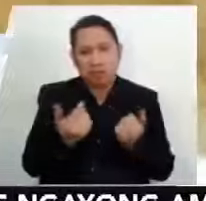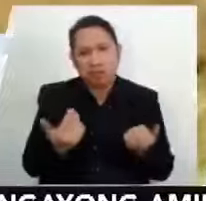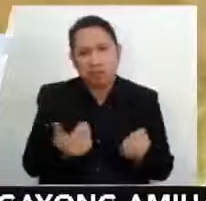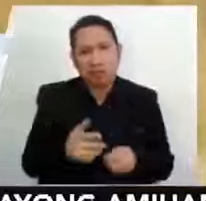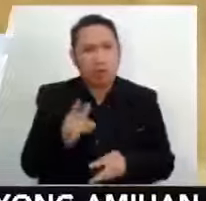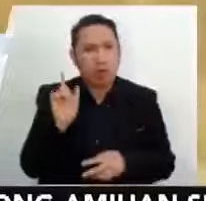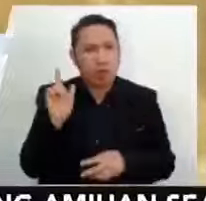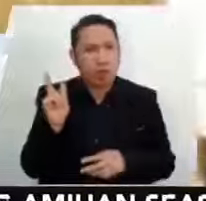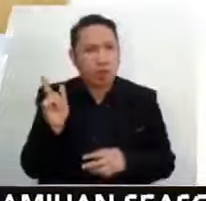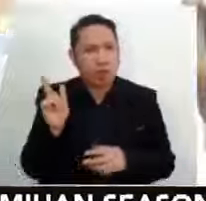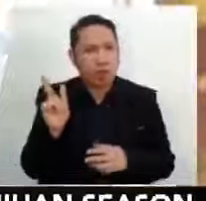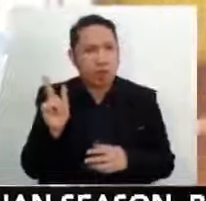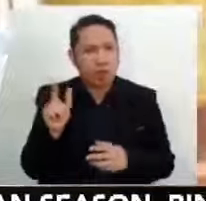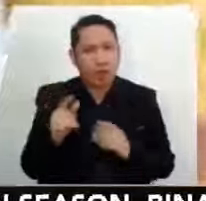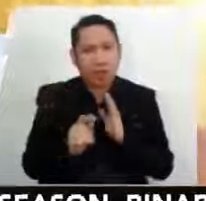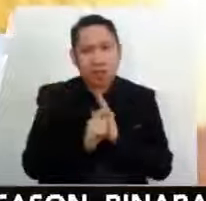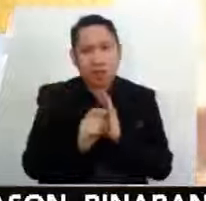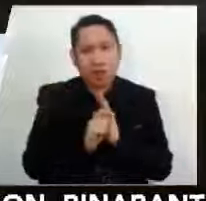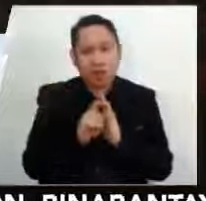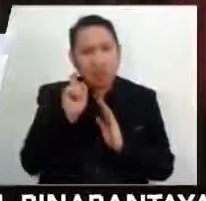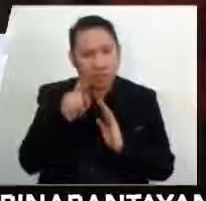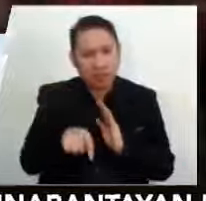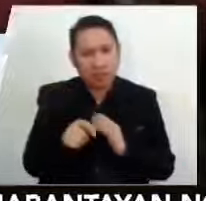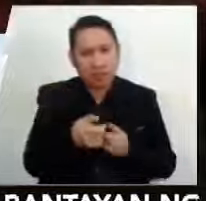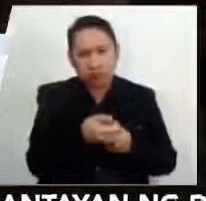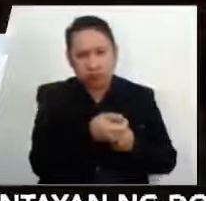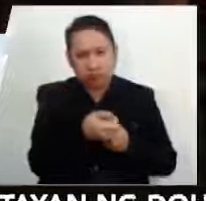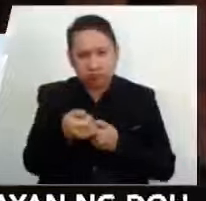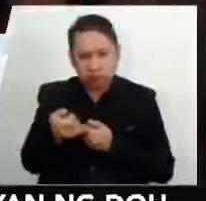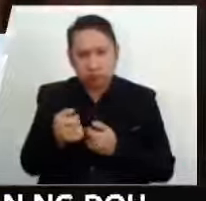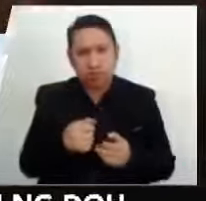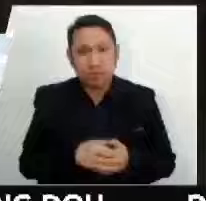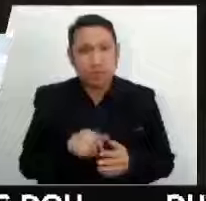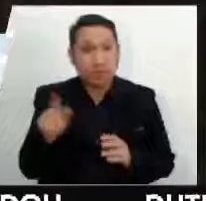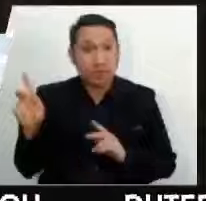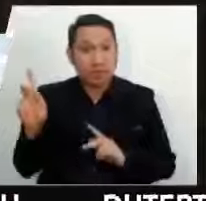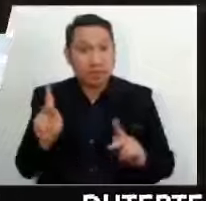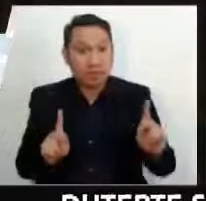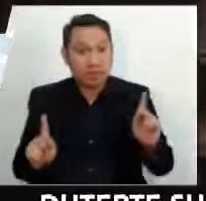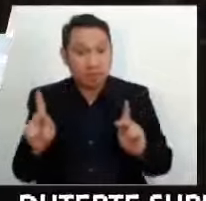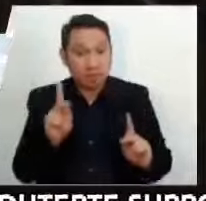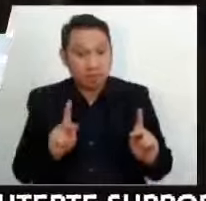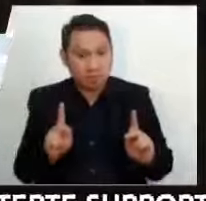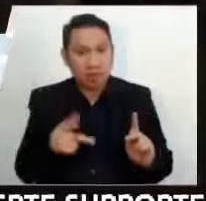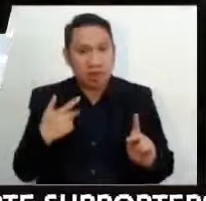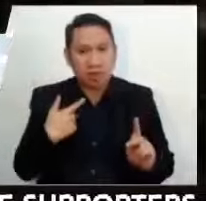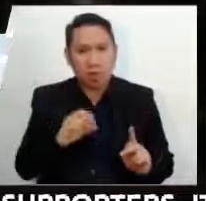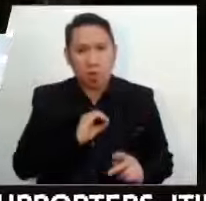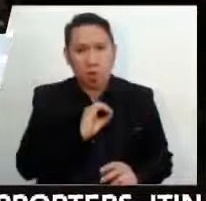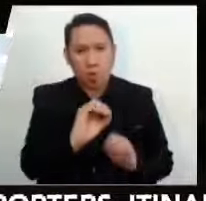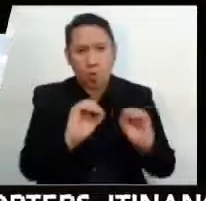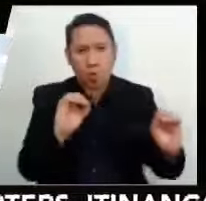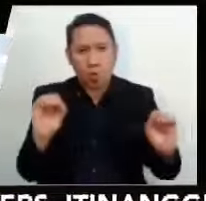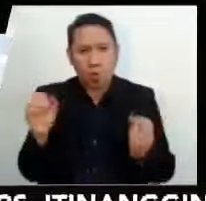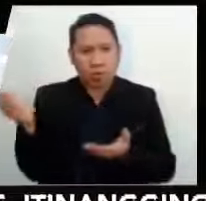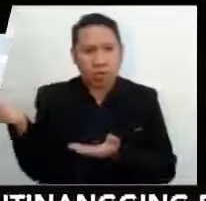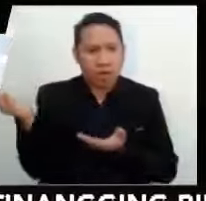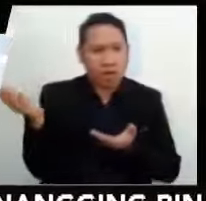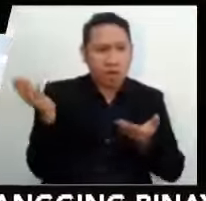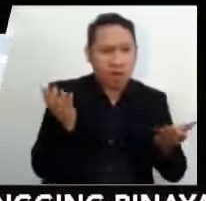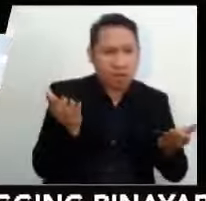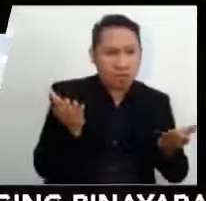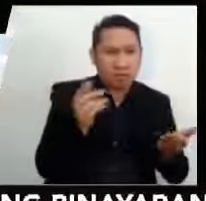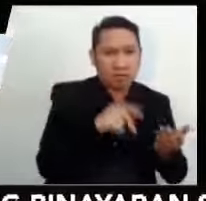bumbero ang kinailangang rumesponde ang mga residente kanya-kanyang hakot ng kanilang mga gamit ang iba wala ng